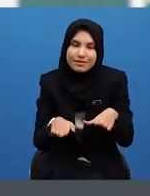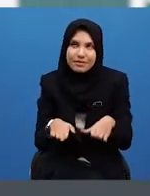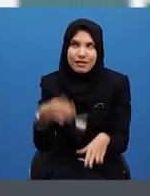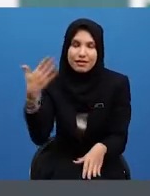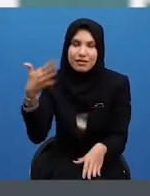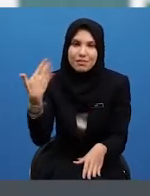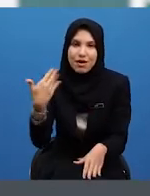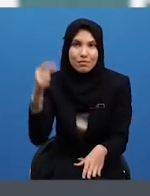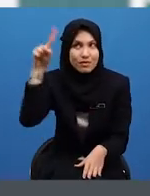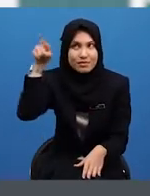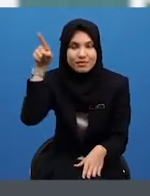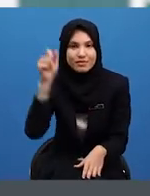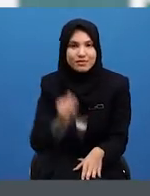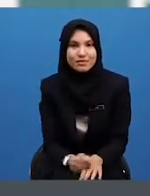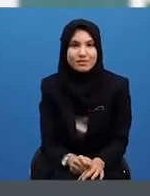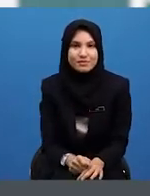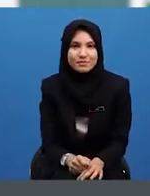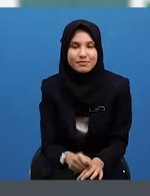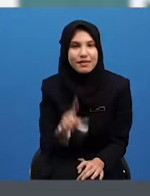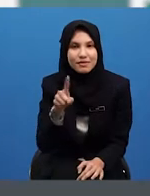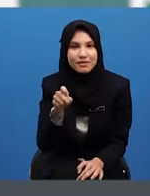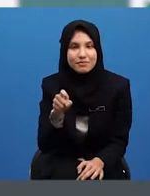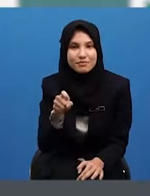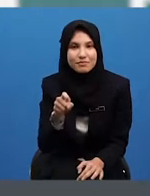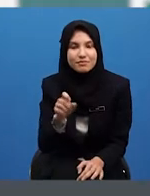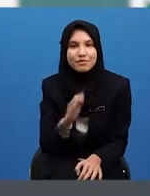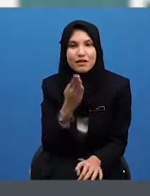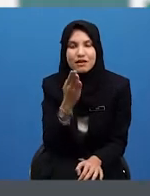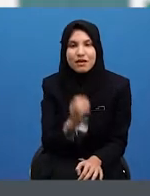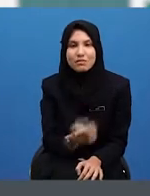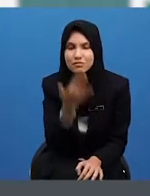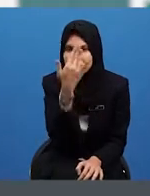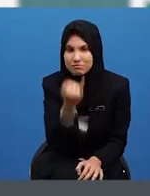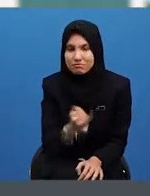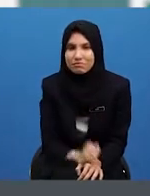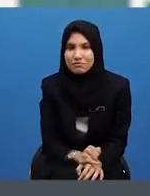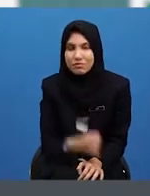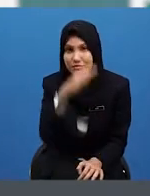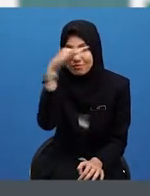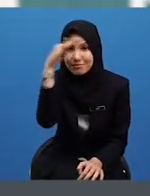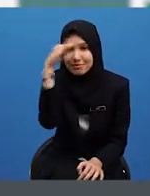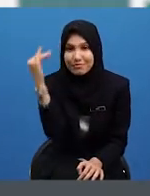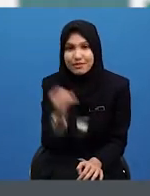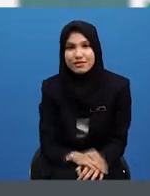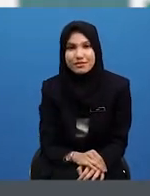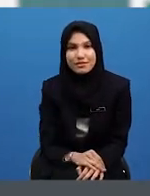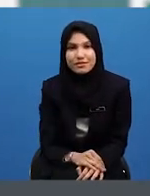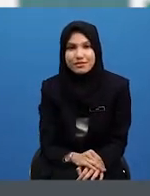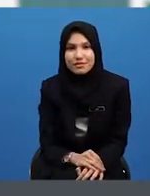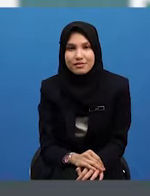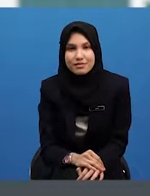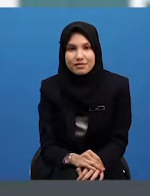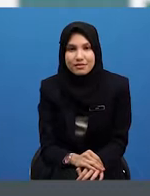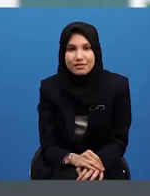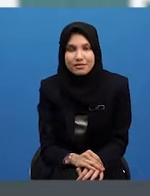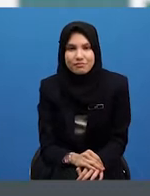di bawah panas terik matahari mistik kamu tanya mengapa bayang-bayang